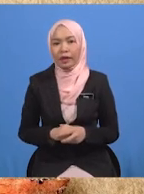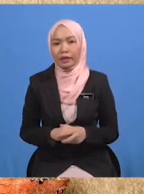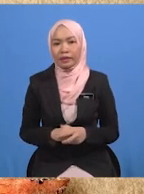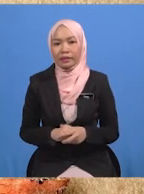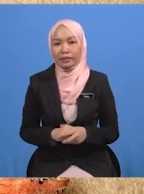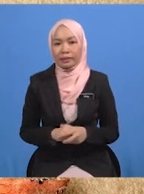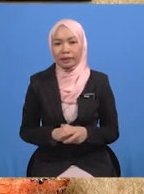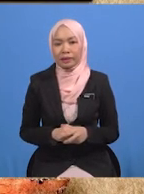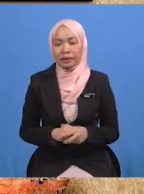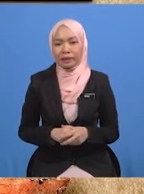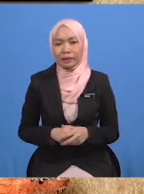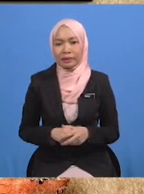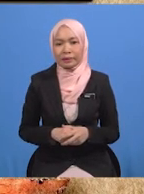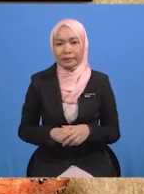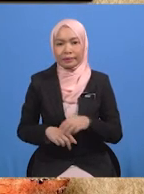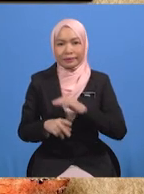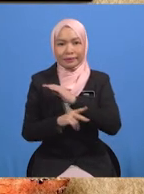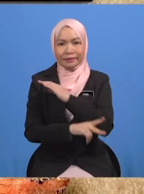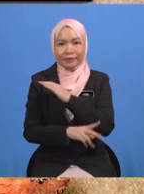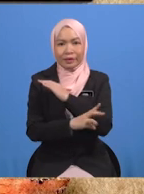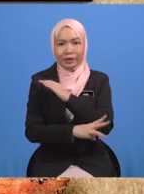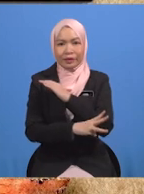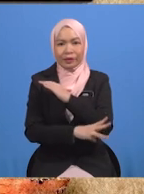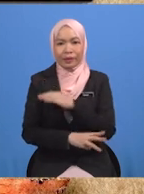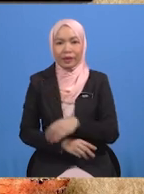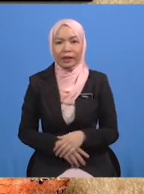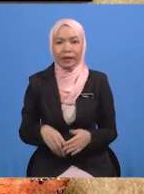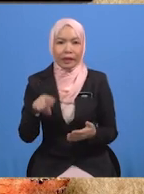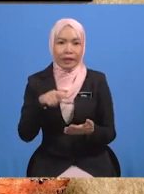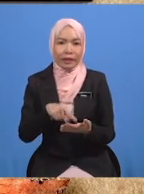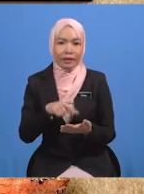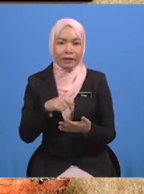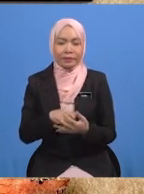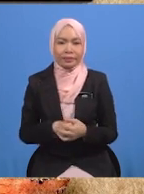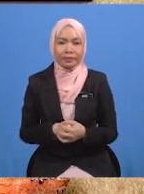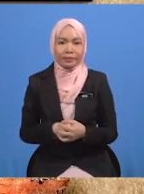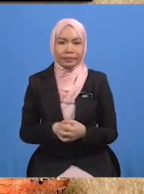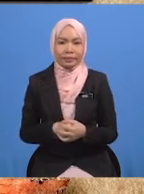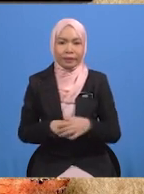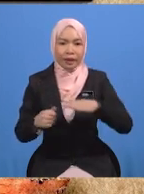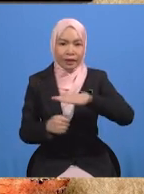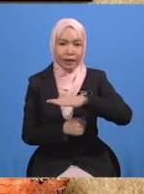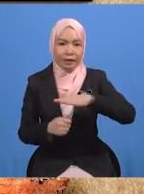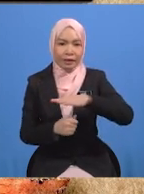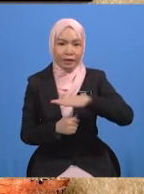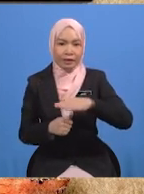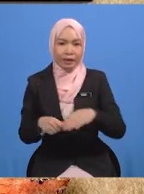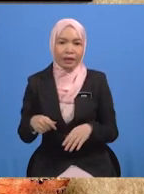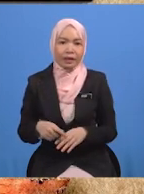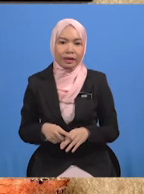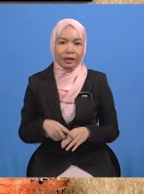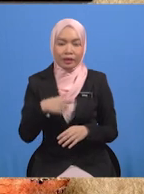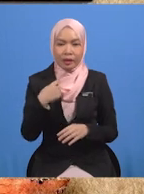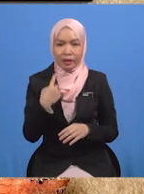empayar kerajaan Islam yang berpusat di Turki. Diasaskan oleh Uthman Ertuğrul pada tahun